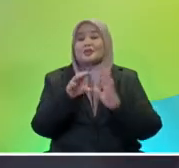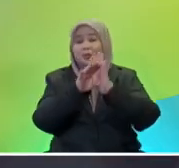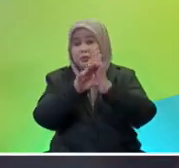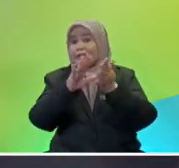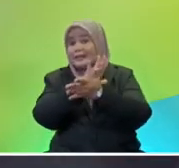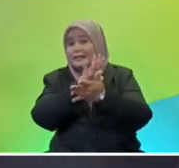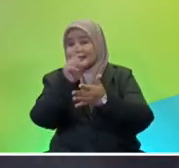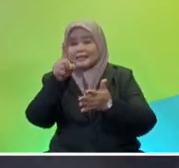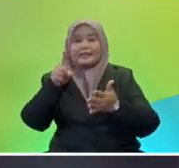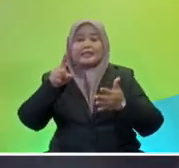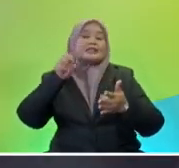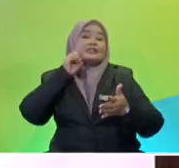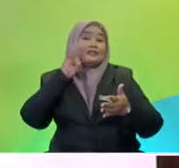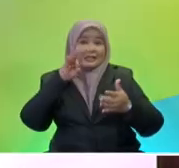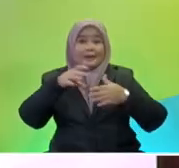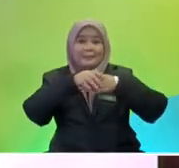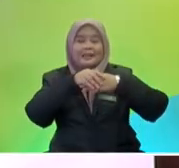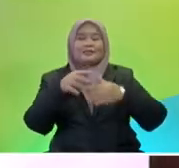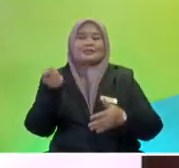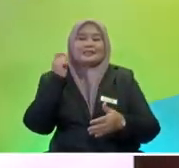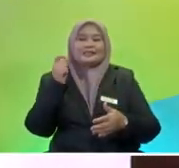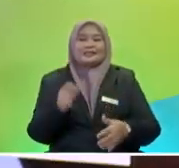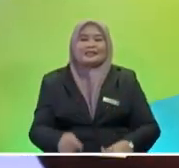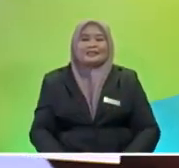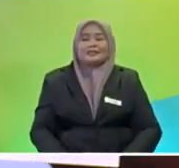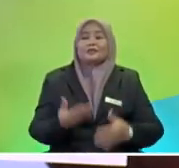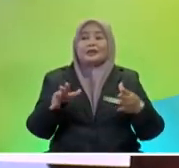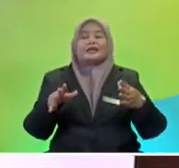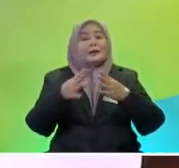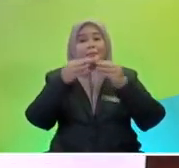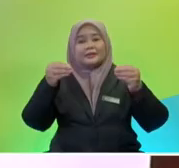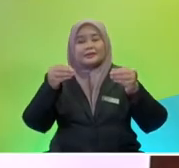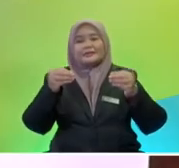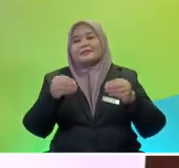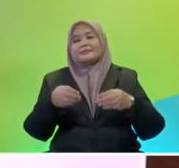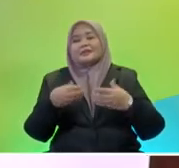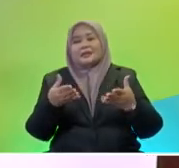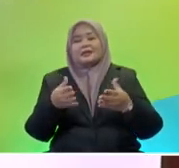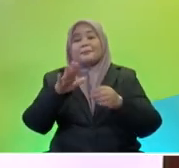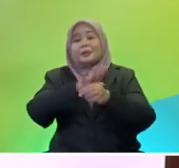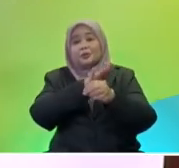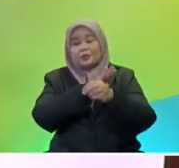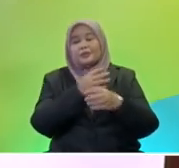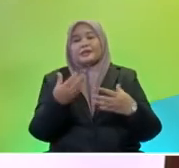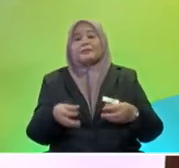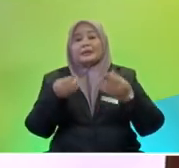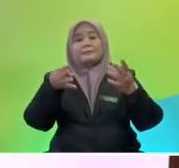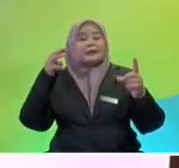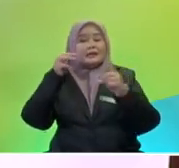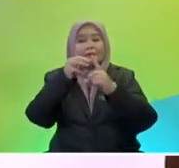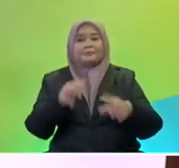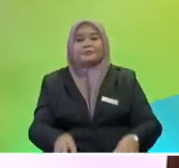adalah contoh yang udah penuh wisata bagi tahap penguasaan Nah ya Jadi ini adalah contoh Borang perekonomian